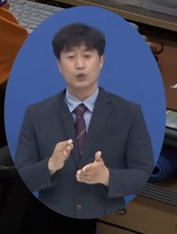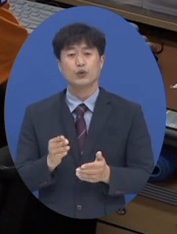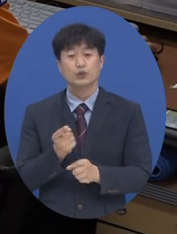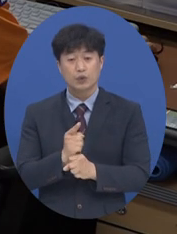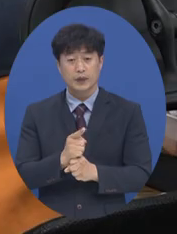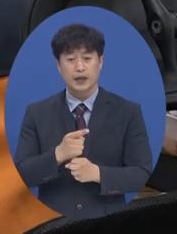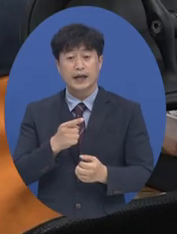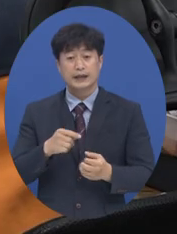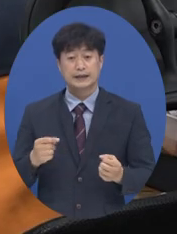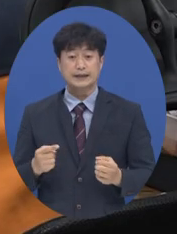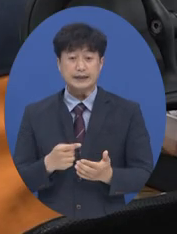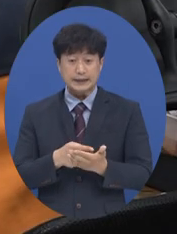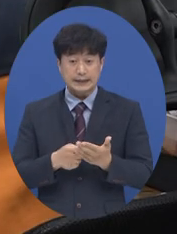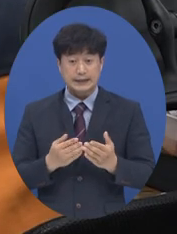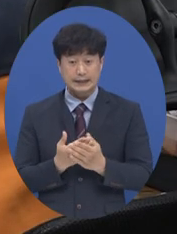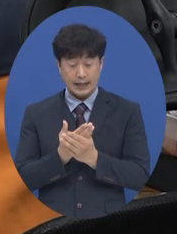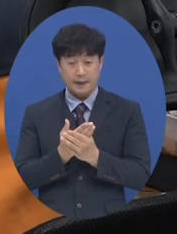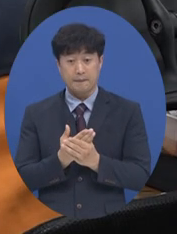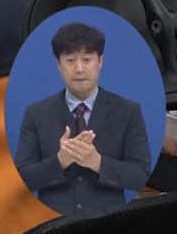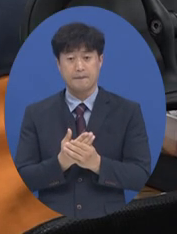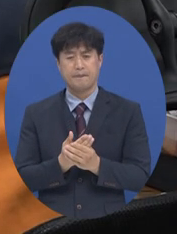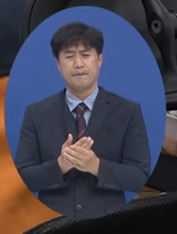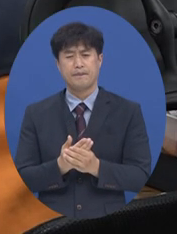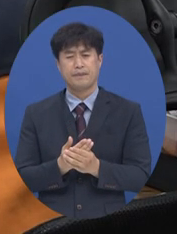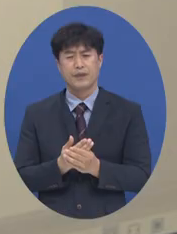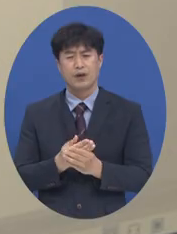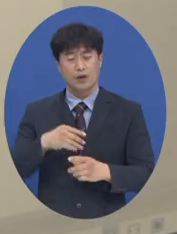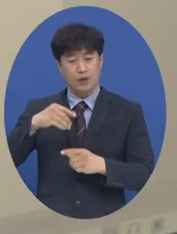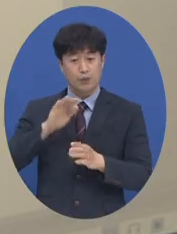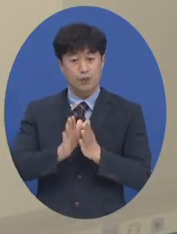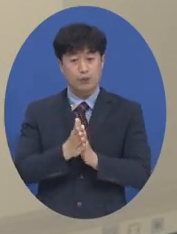소방재난본부는 소화전 길 안내 서비스를 경기 지역에 시범